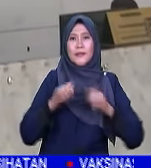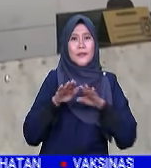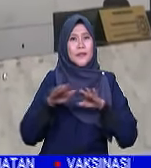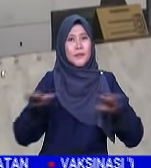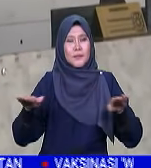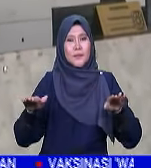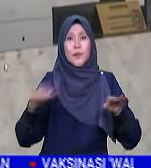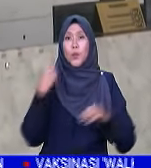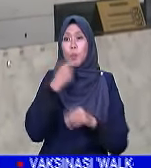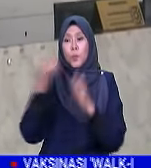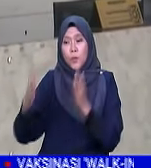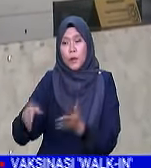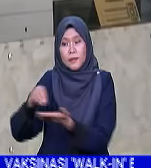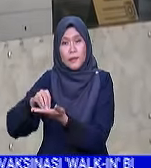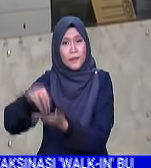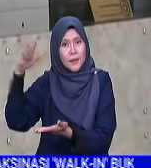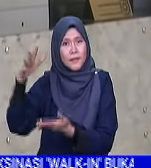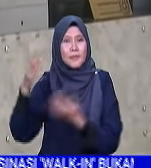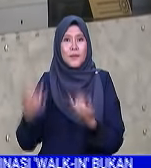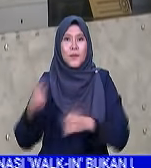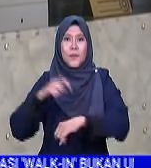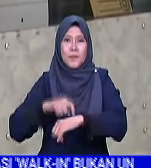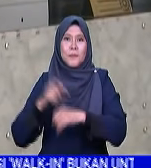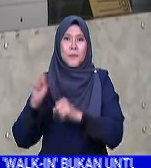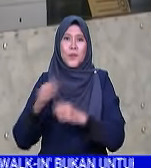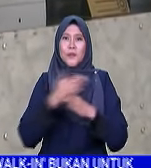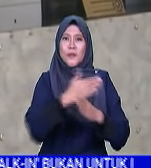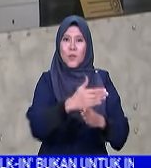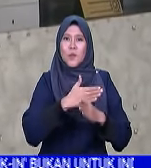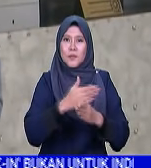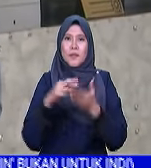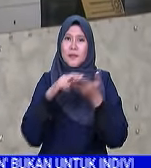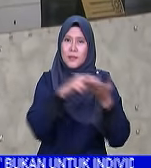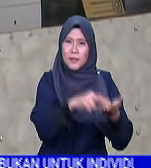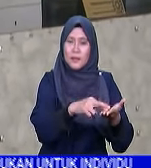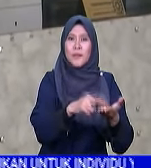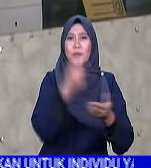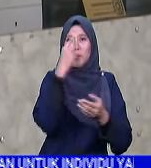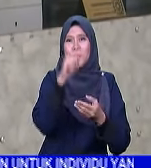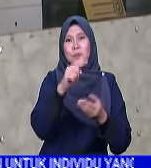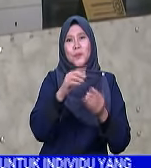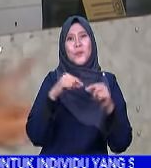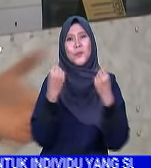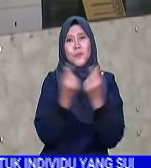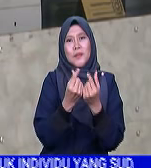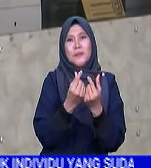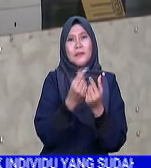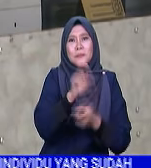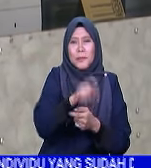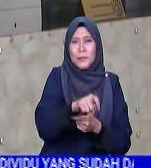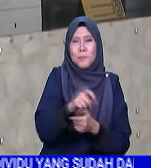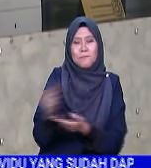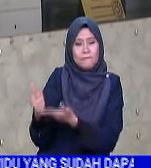mereka yang berkemampuan, inilah masanya berkongsi rezeki hasil korban dengan golongan yang